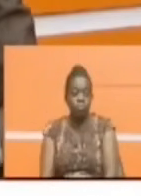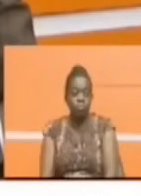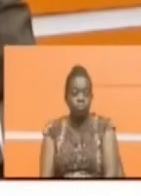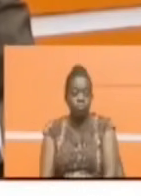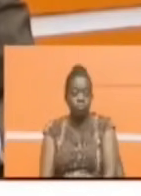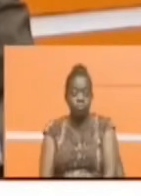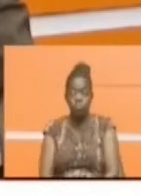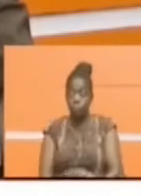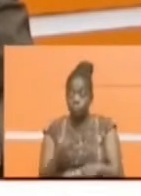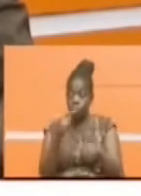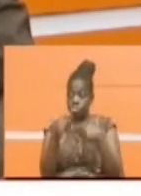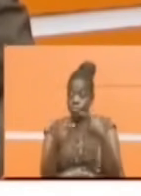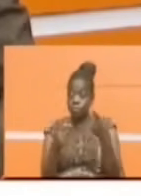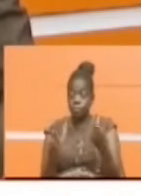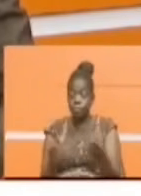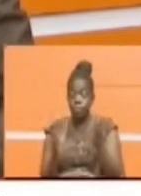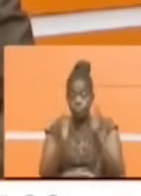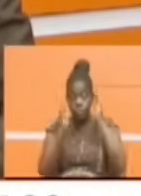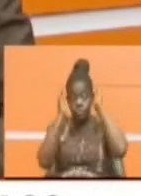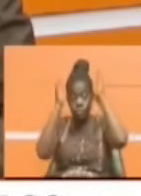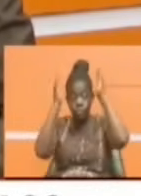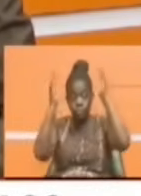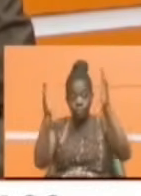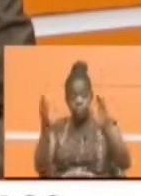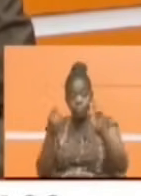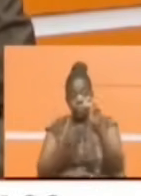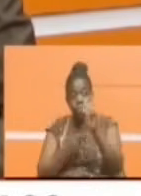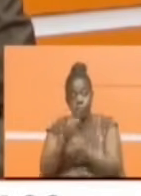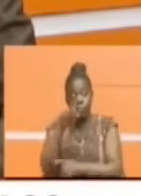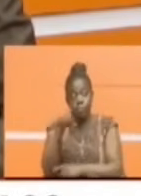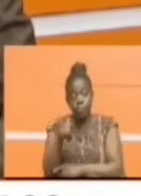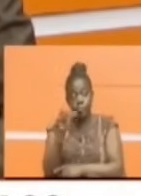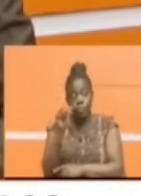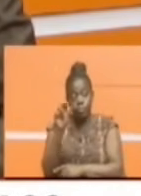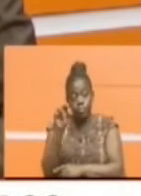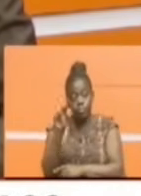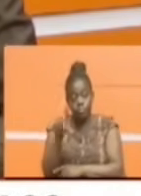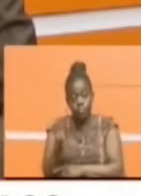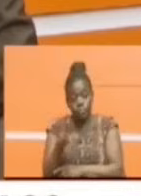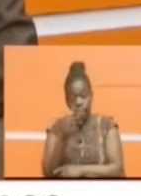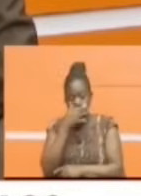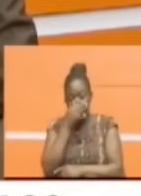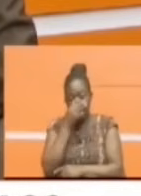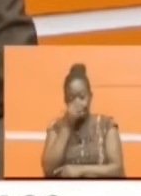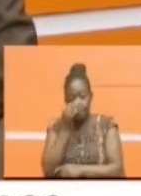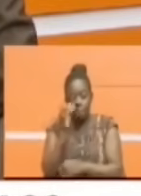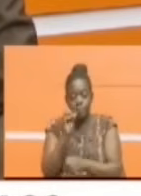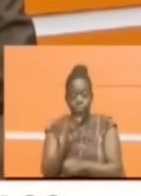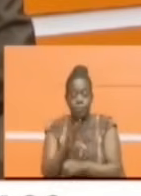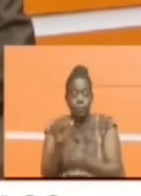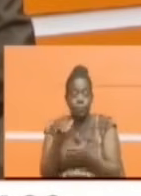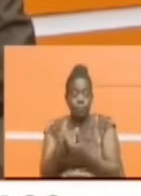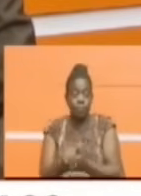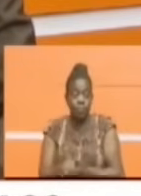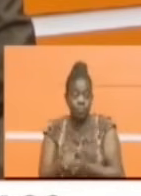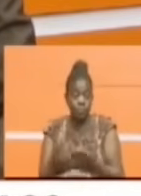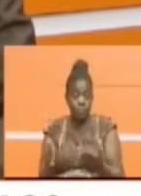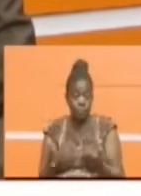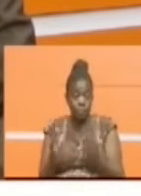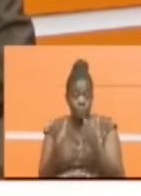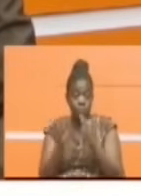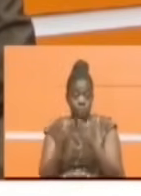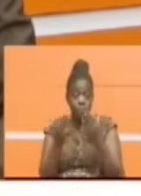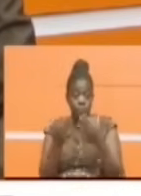Bwetu yongera yo saba sumba wesa ze kuru eri Kampala Paul Semwogerere akubiriza abafumbo okutwala amaka